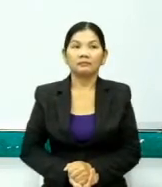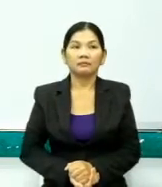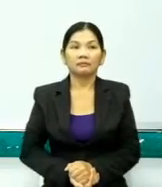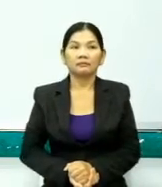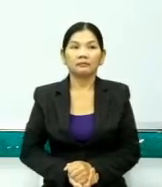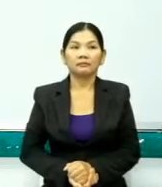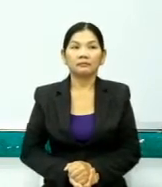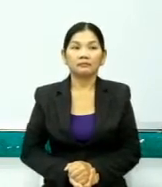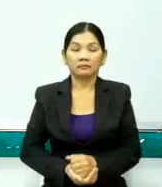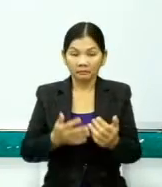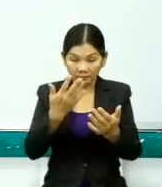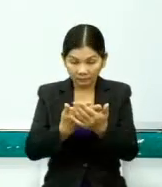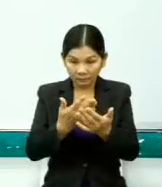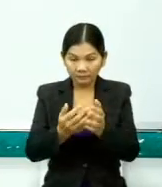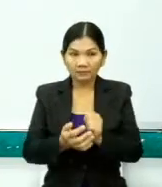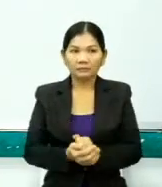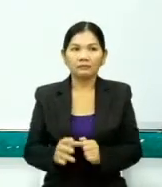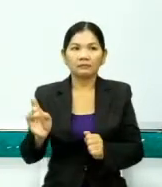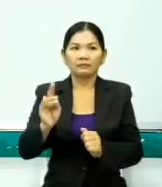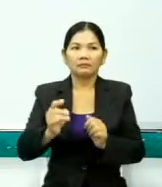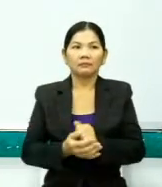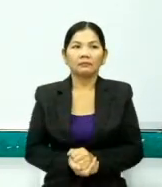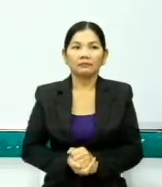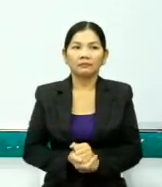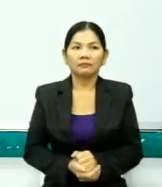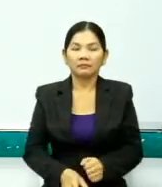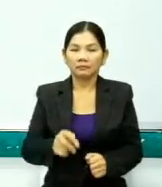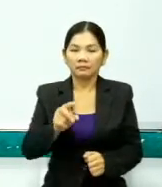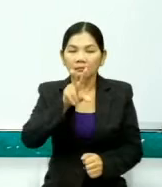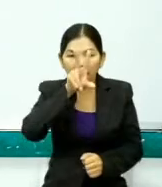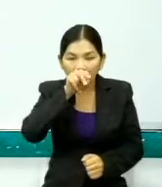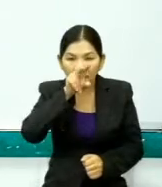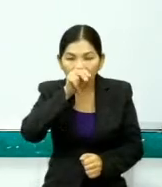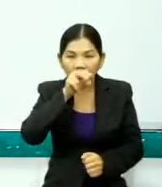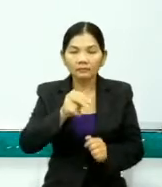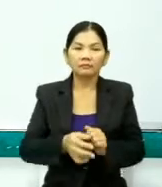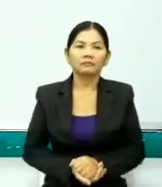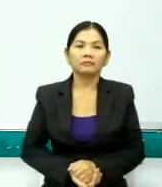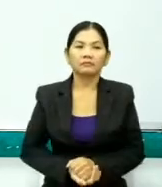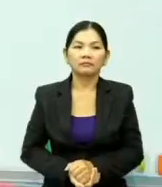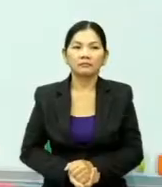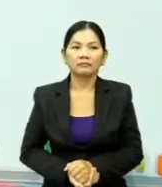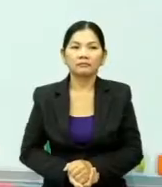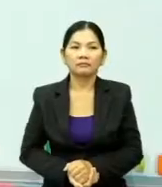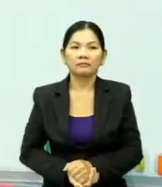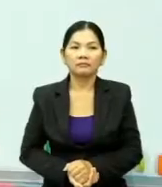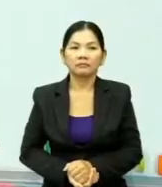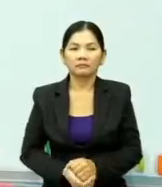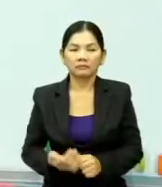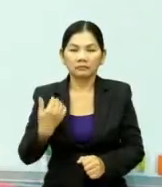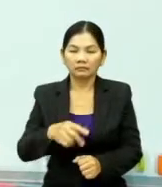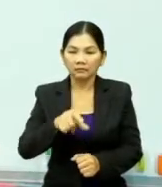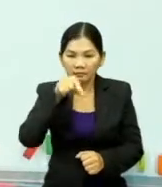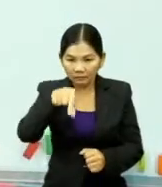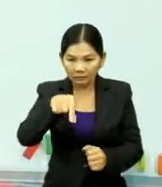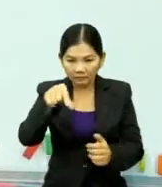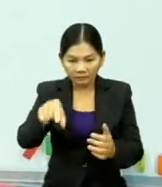chà chi chmô tu ăn sát sát tía là con sẽ đập lần cư ăn lần tiết ná kệ